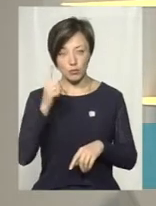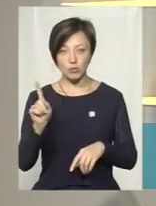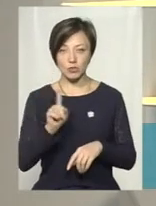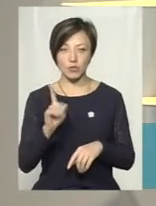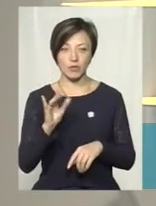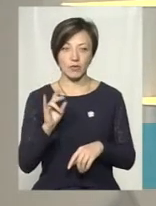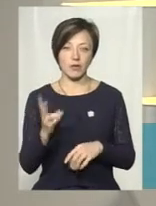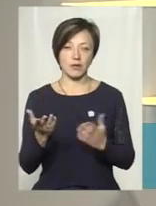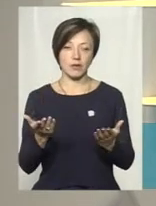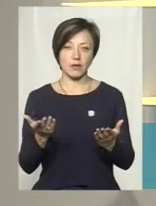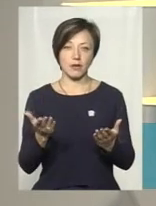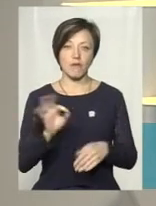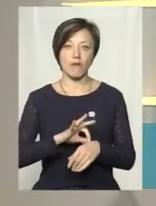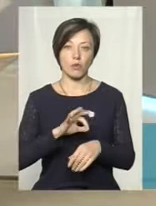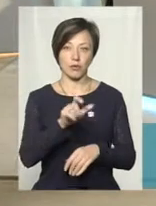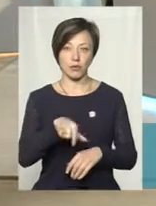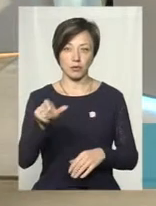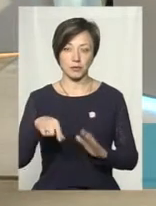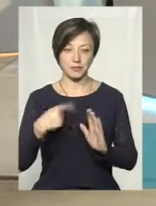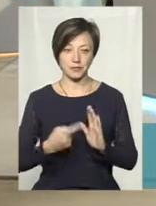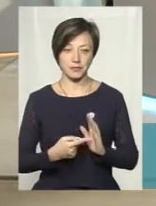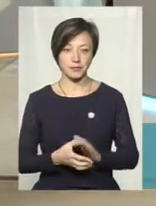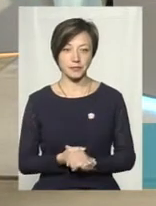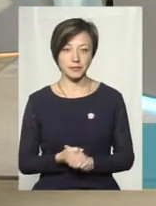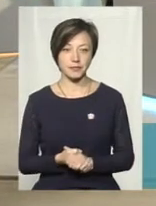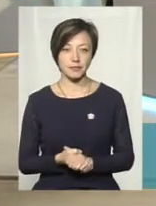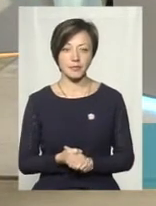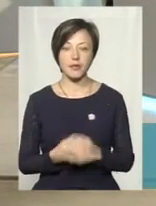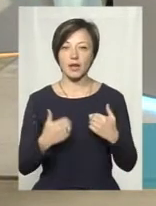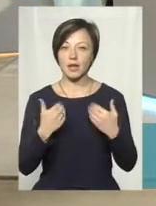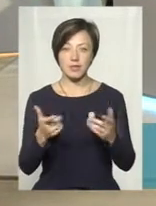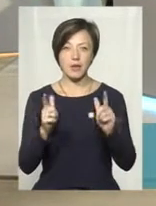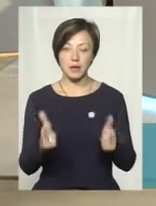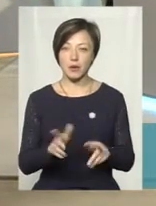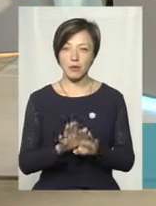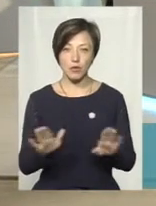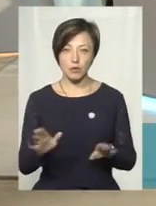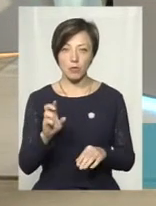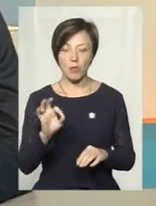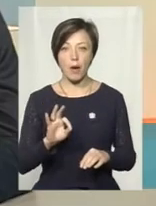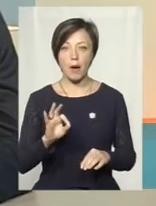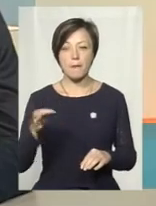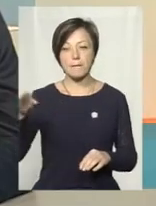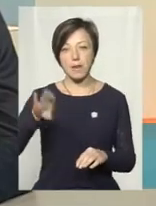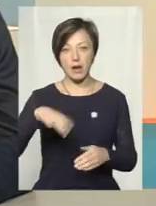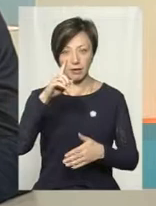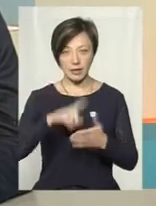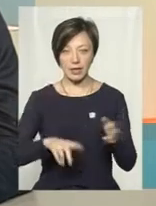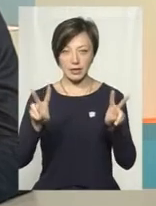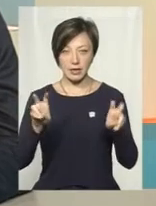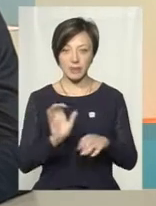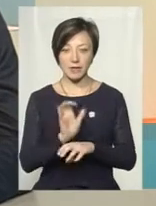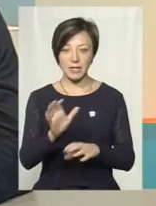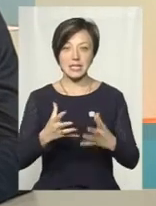що вони хворі люди. Ну, я з вами не погоджуюсь в форматі, тому що в берег надії відправляються